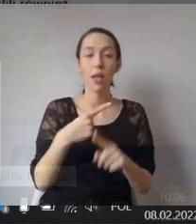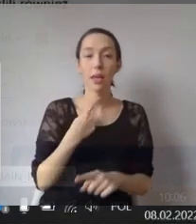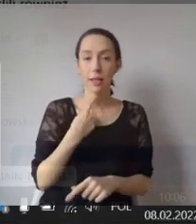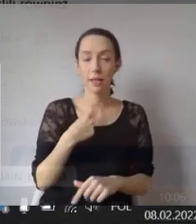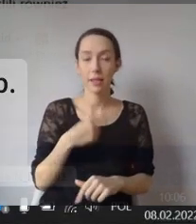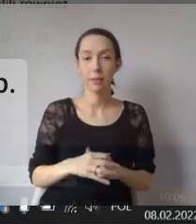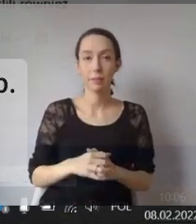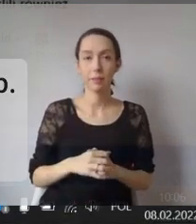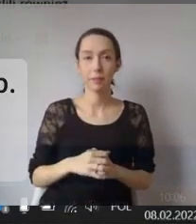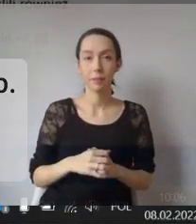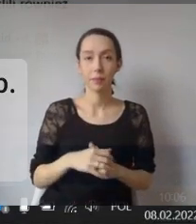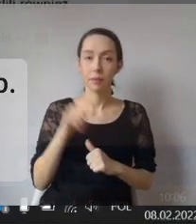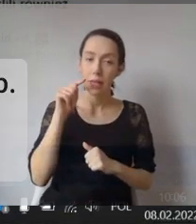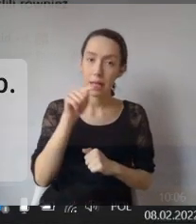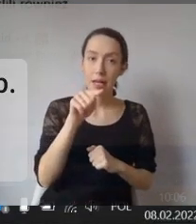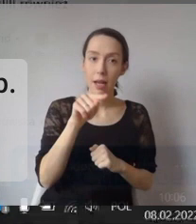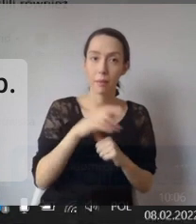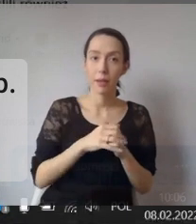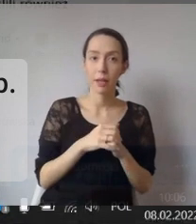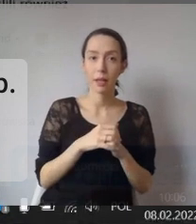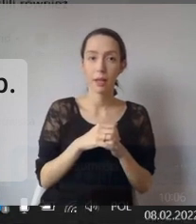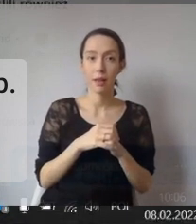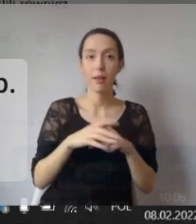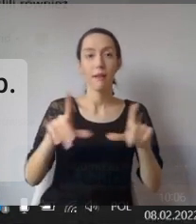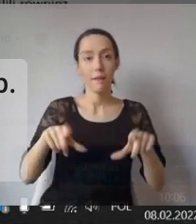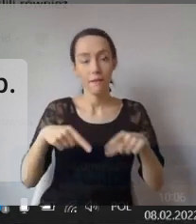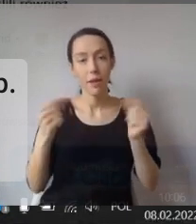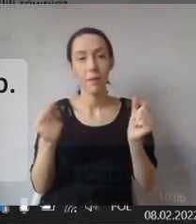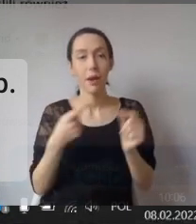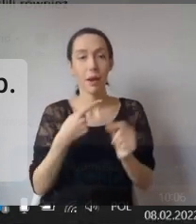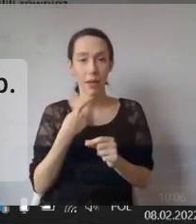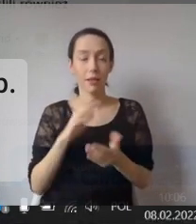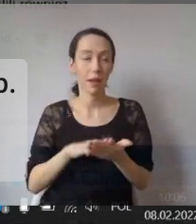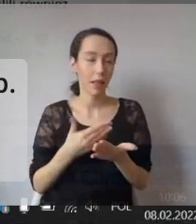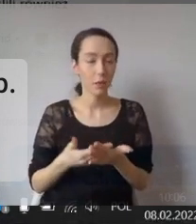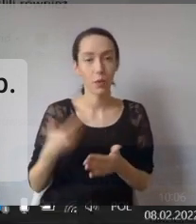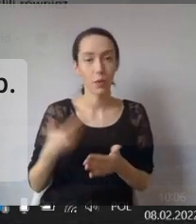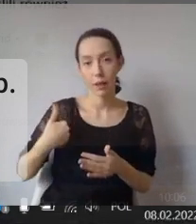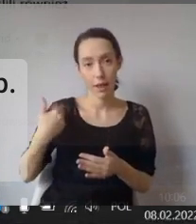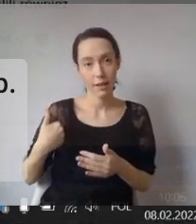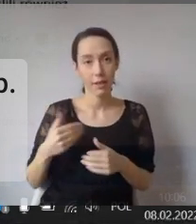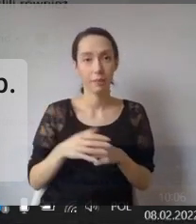język. Także naciskamy sobie tutaj Dodaj język i wpisujemy na przykład język angielski.